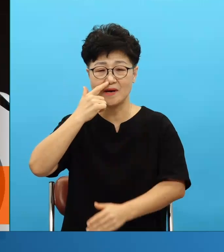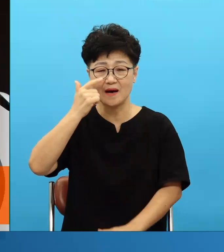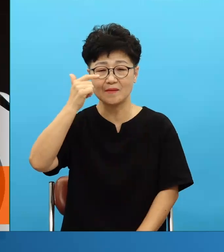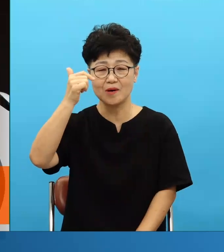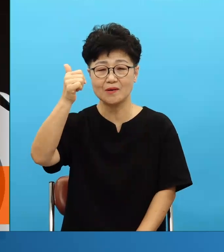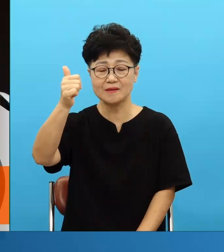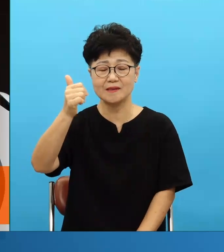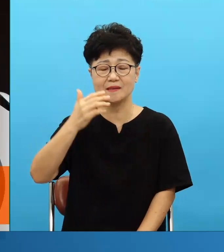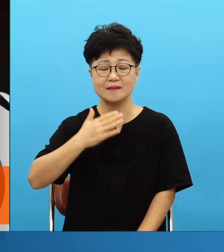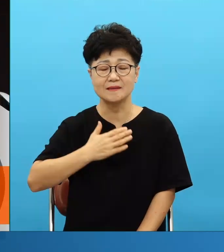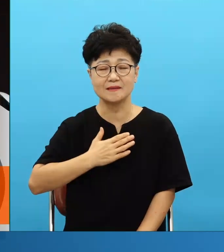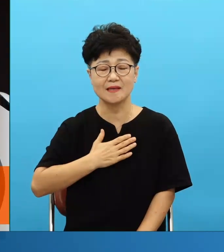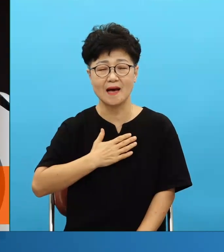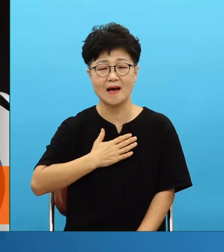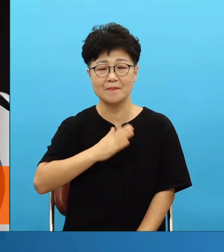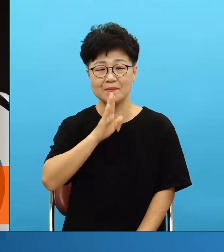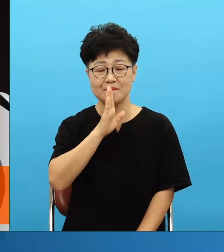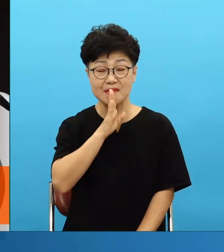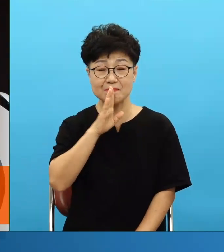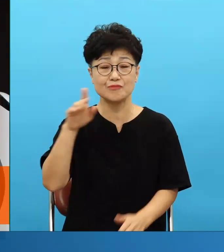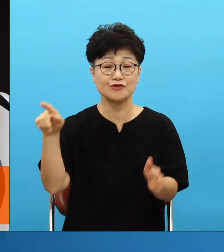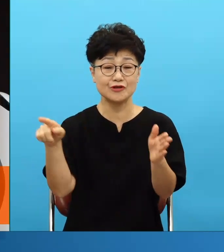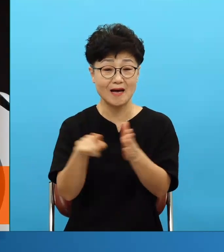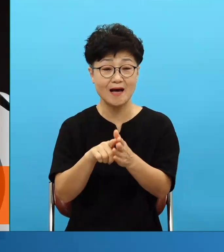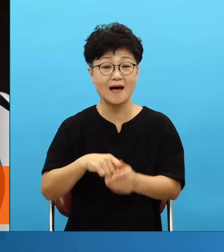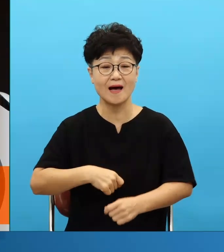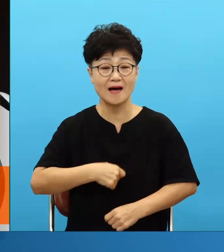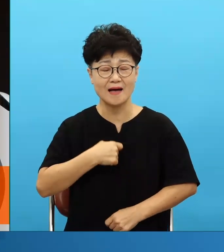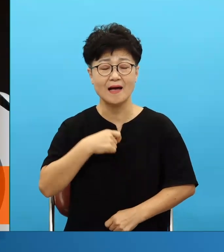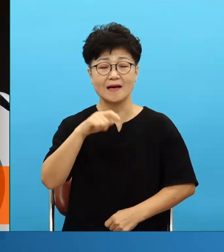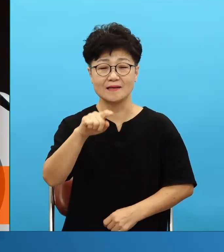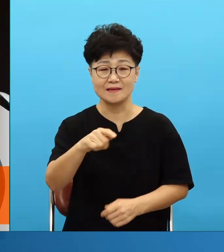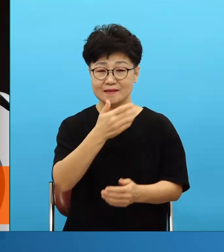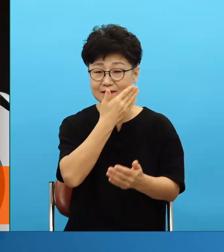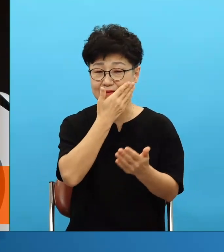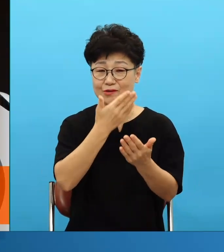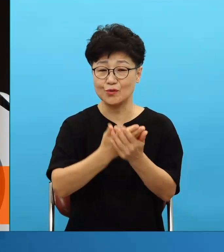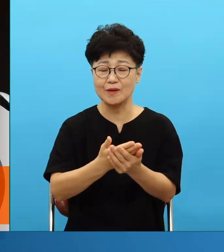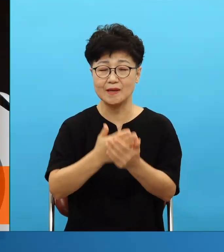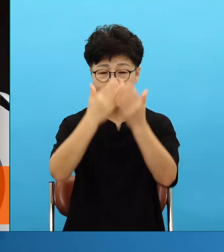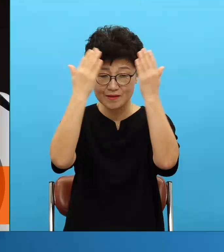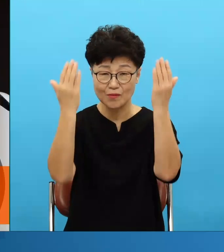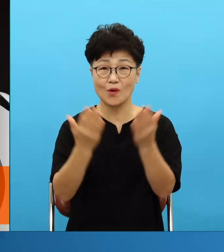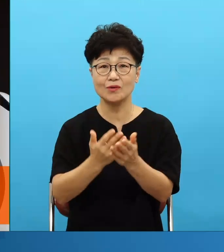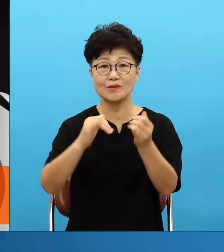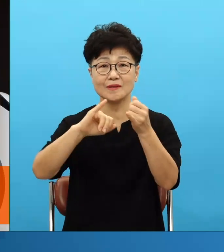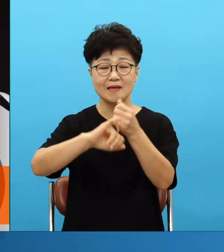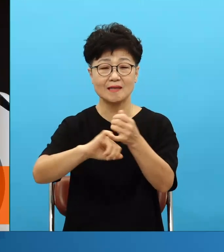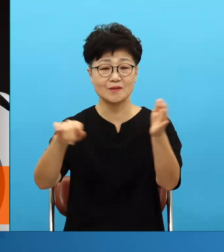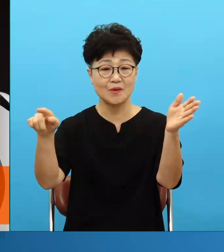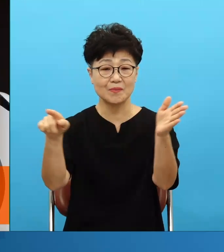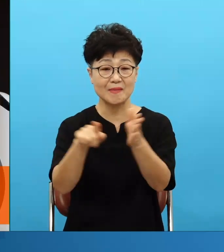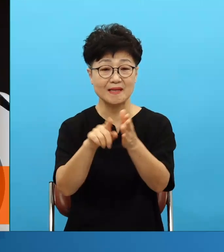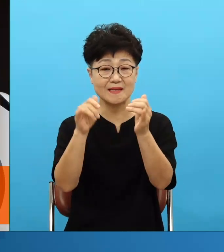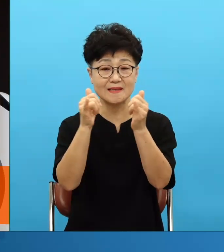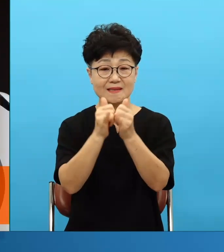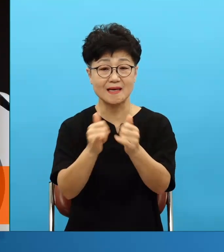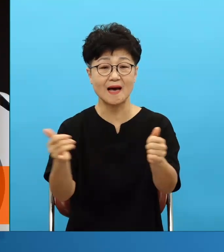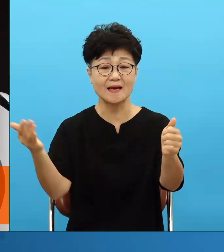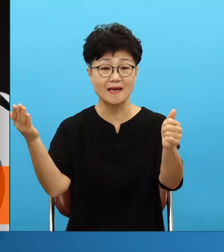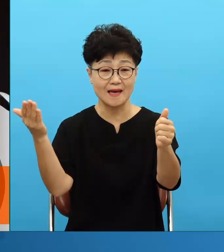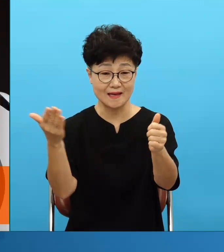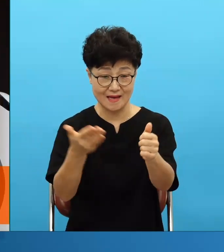하나님 아버지는 참 이쁘다. 그 귀한 모든 약속